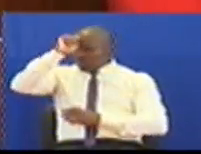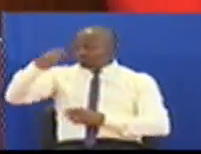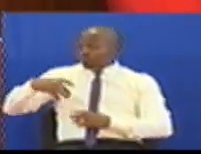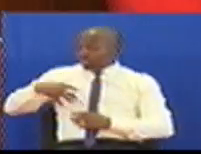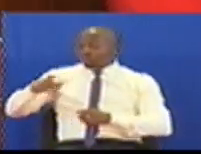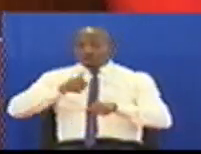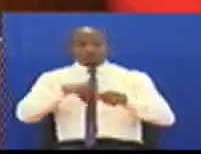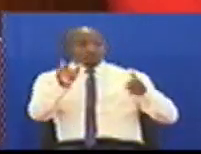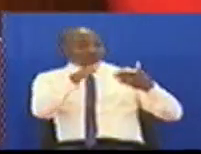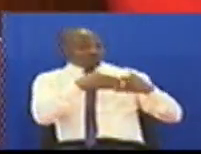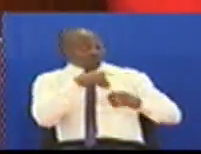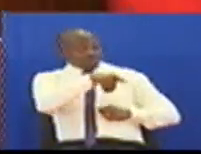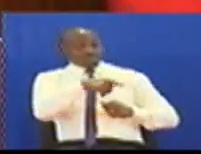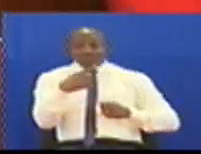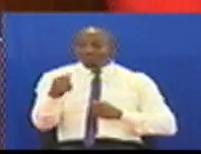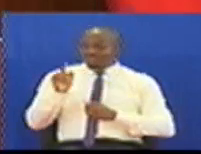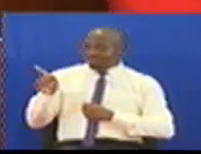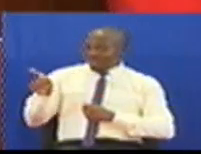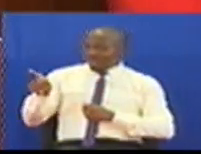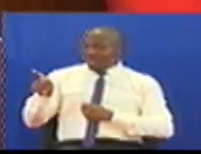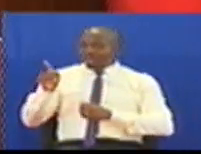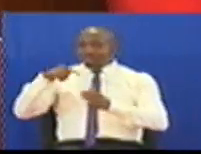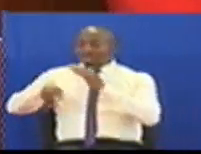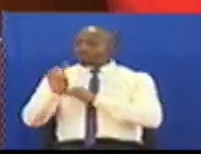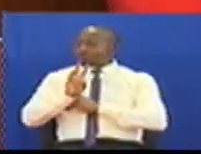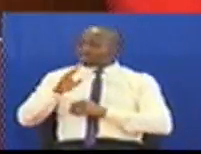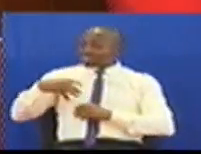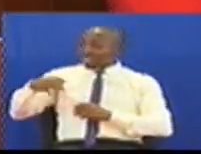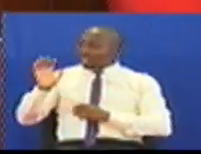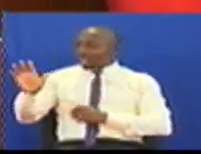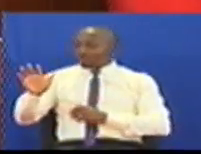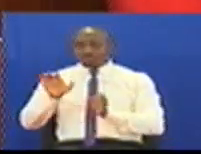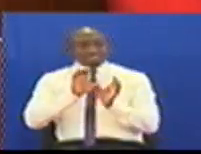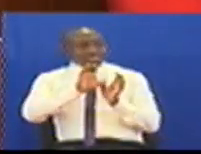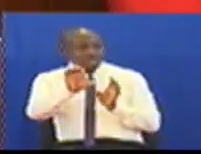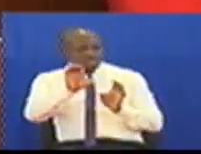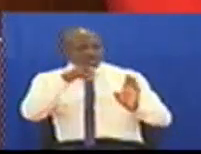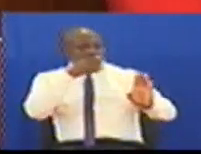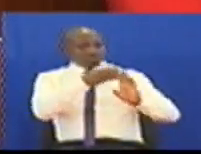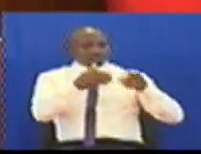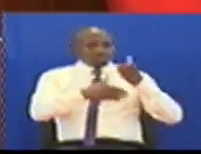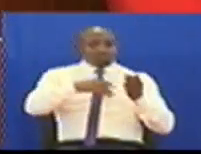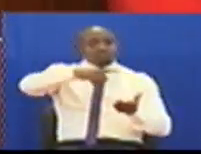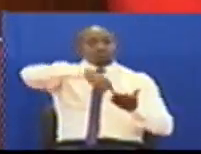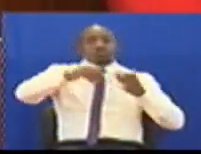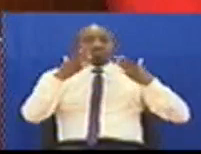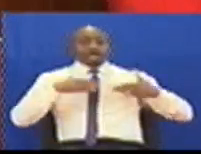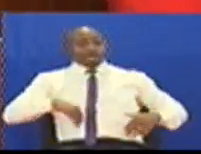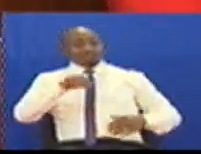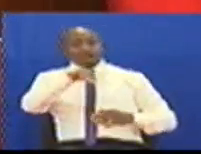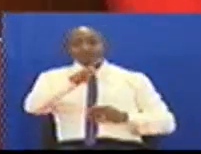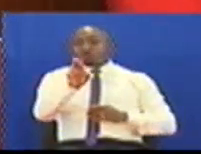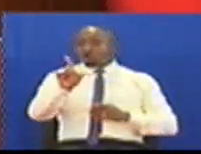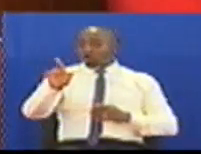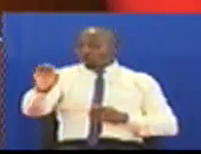hapa sasa, utuambie zile fedha za dharura zilizopo katika wizara yako muweze kuzitenga kwa ajili ya ujenzi wa kituo cha afya cha Muhoro, pamoja na